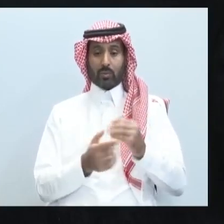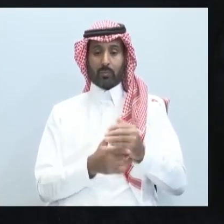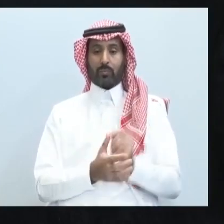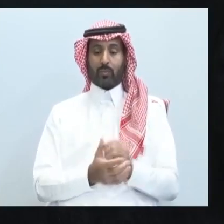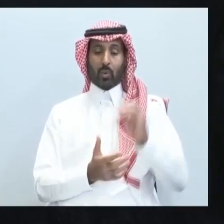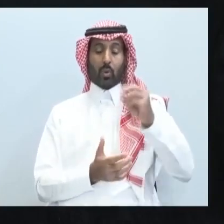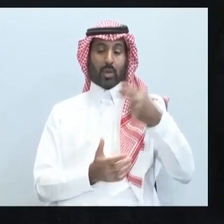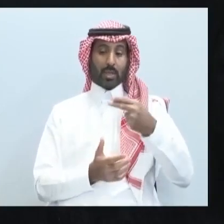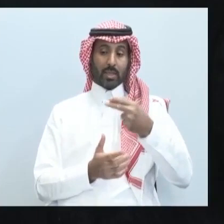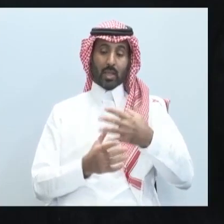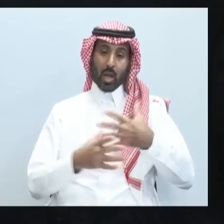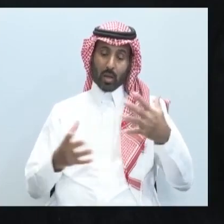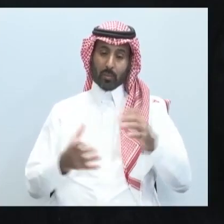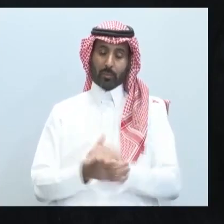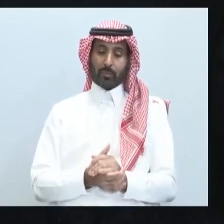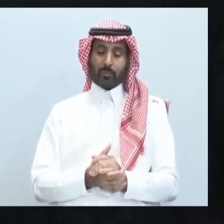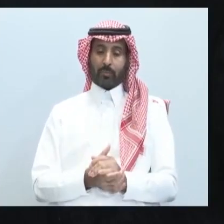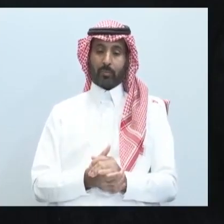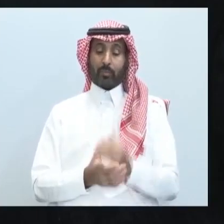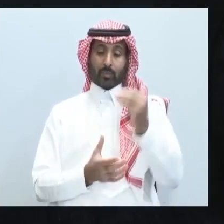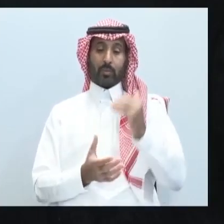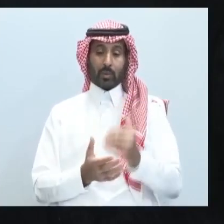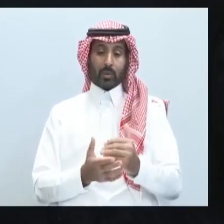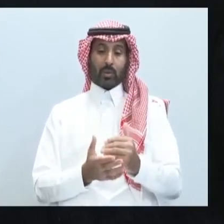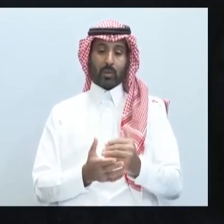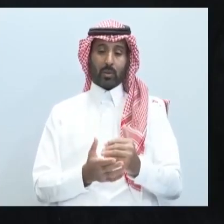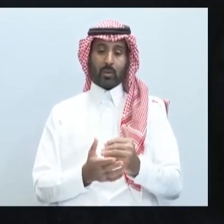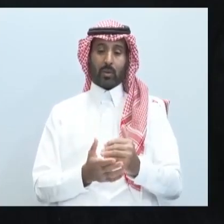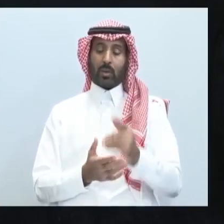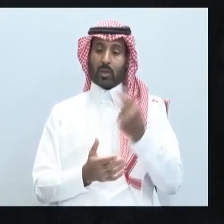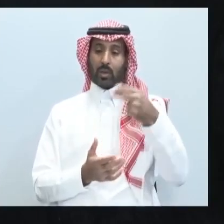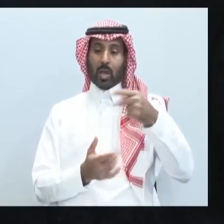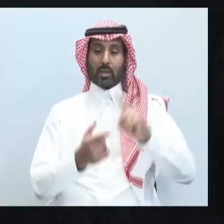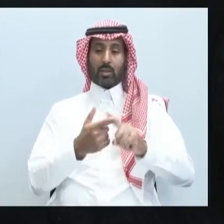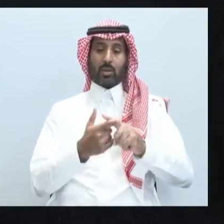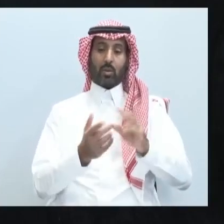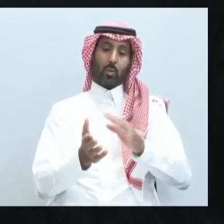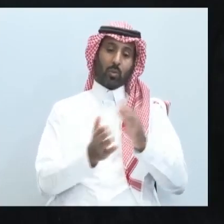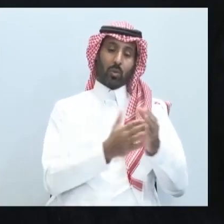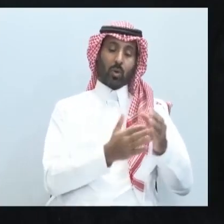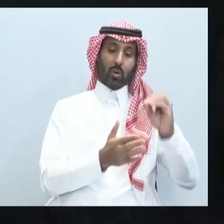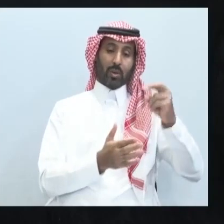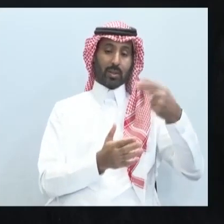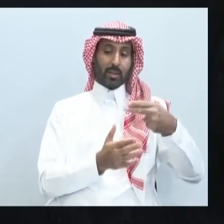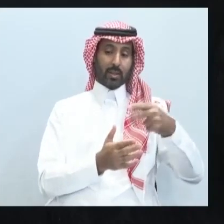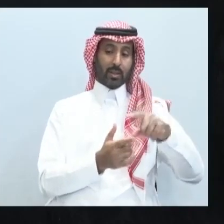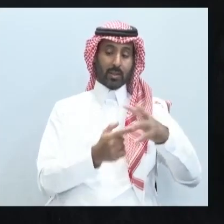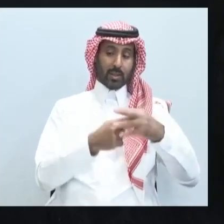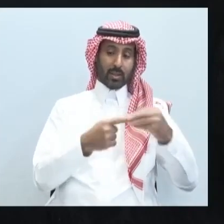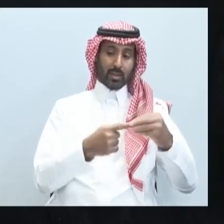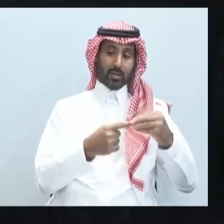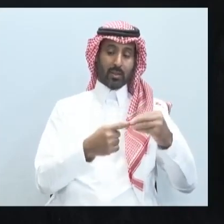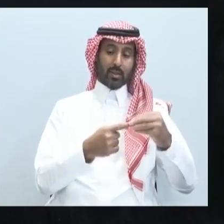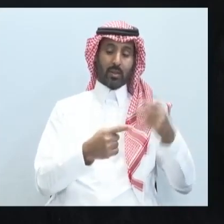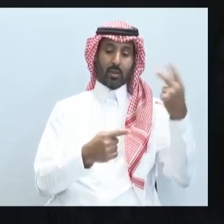فالفكره الفكره تندرج تحت مين تحت ايونات الهيدروجين وايونات مين الهيدروكسيد اذا كان احنا عارفين